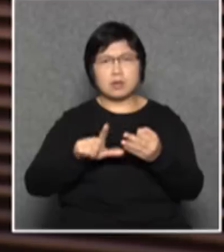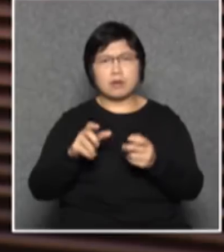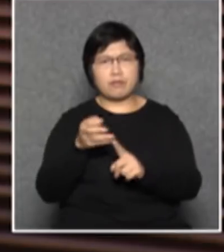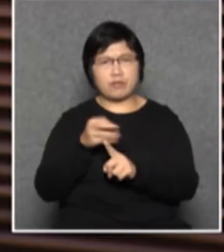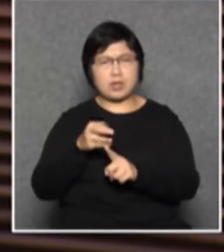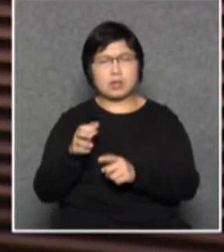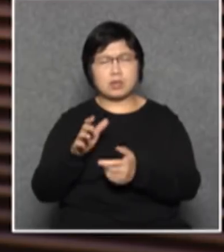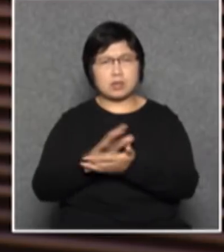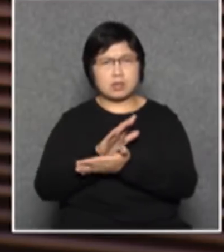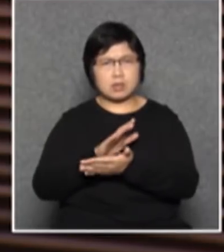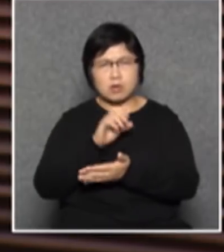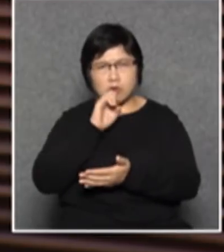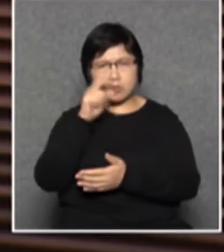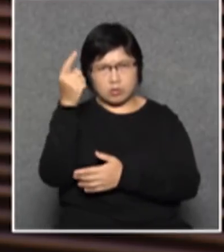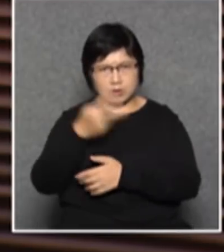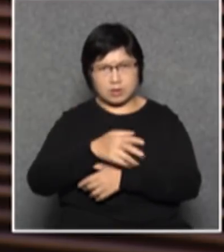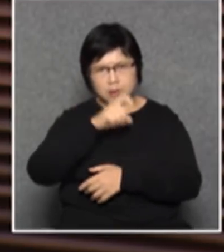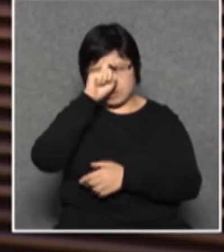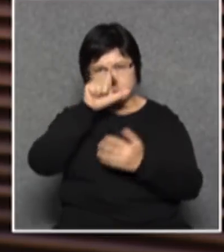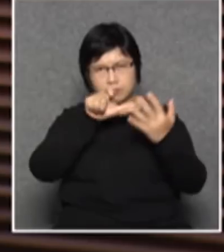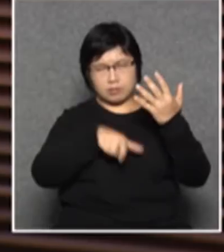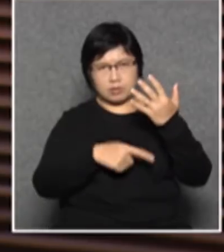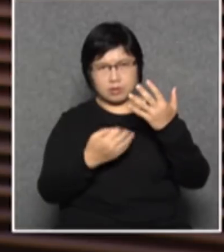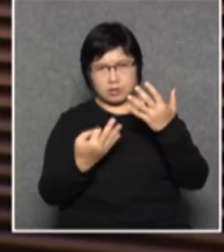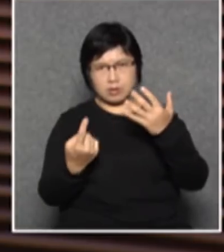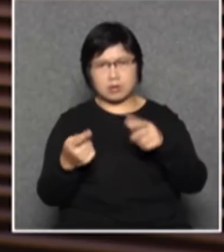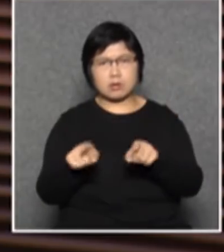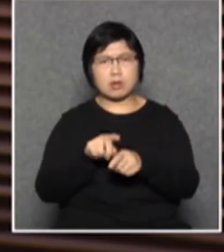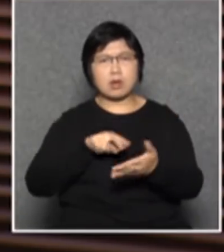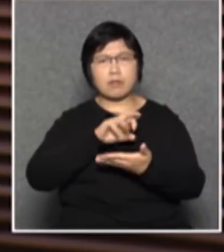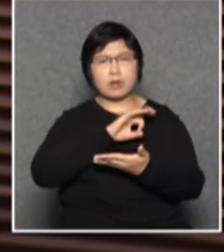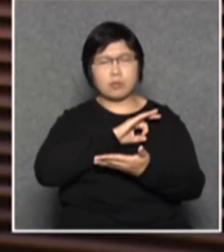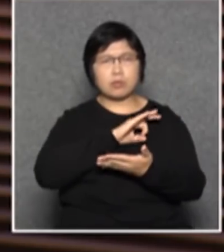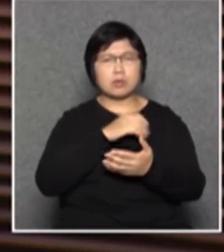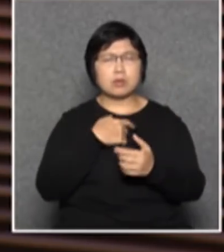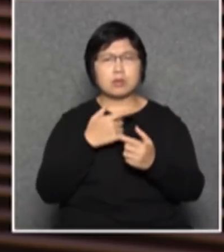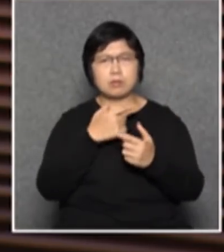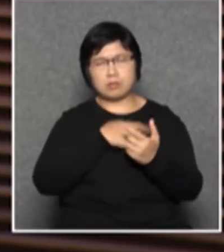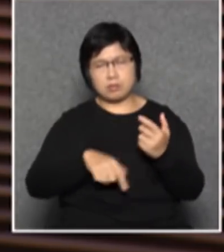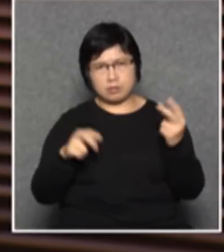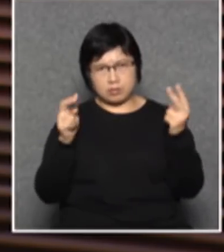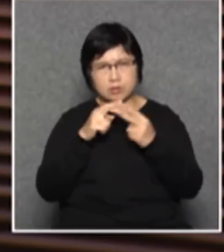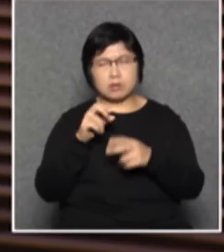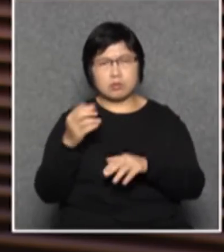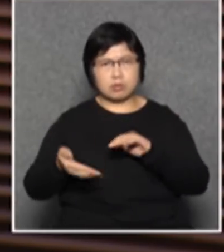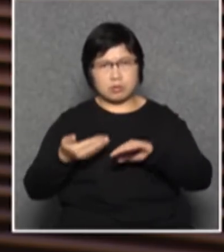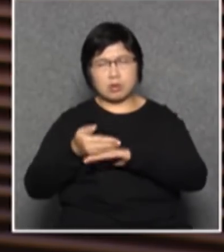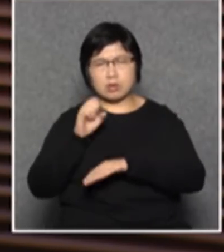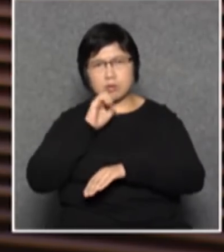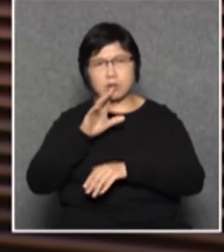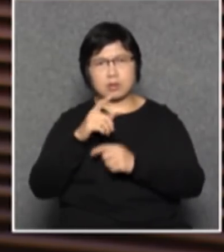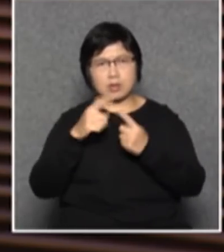經說，我們都記得5月31日他和立法會議員會面的時候再次重申，人大常